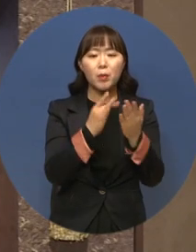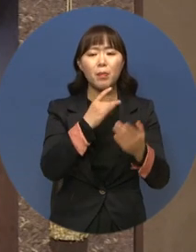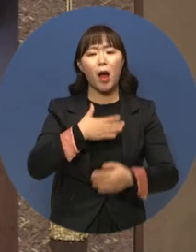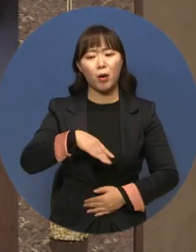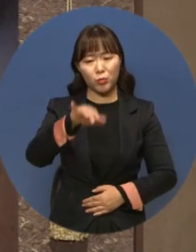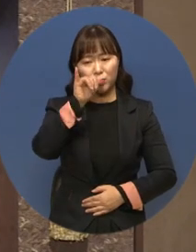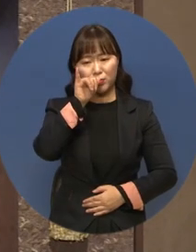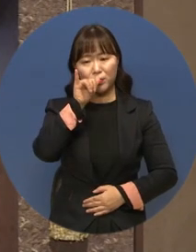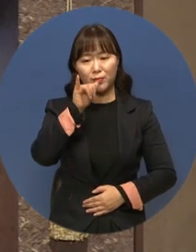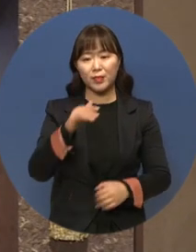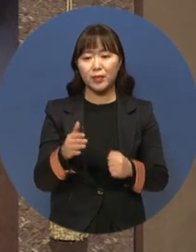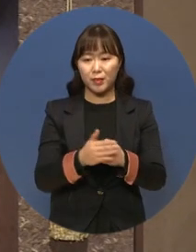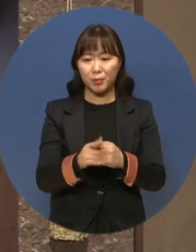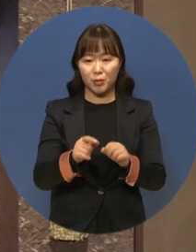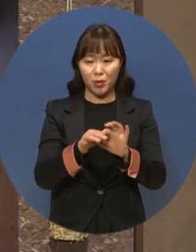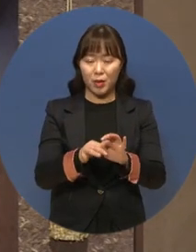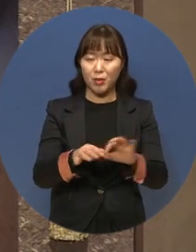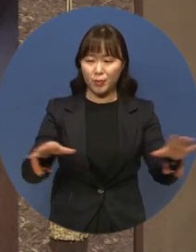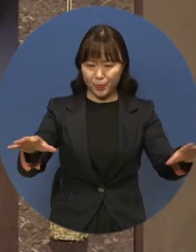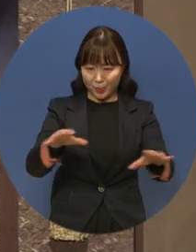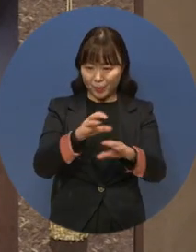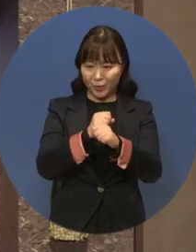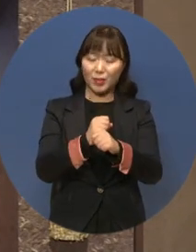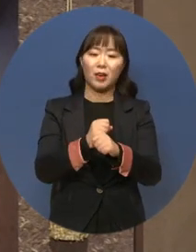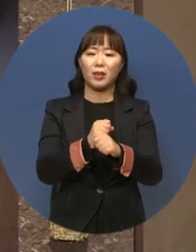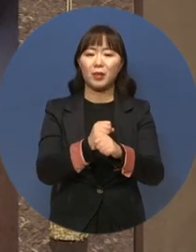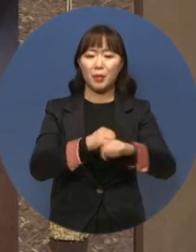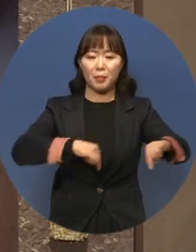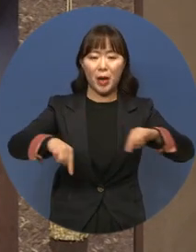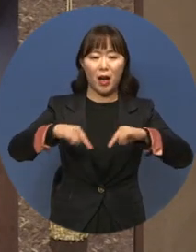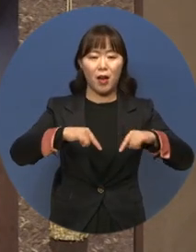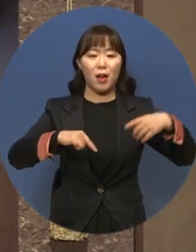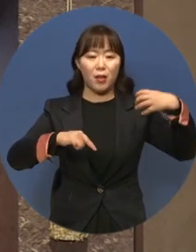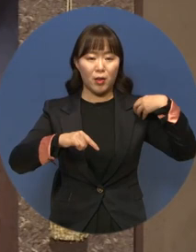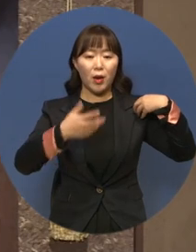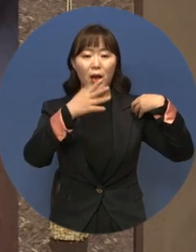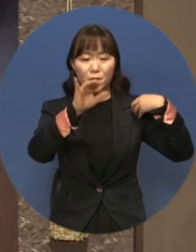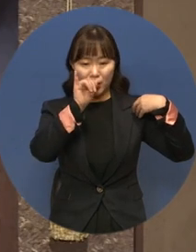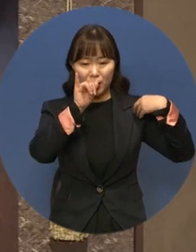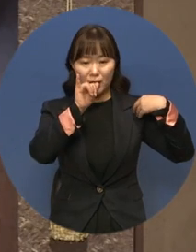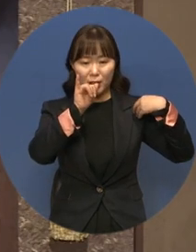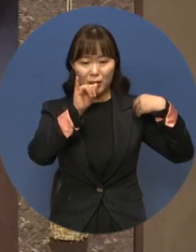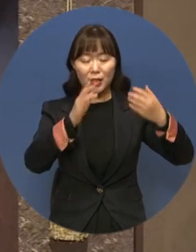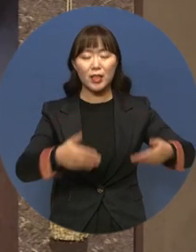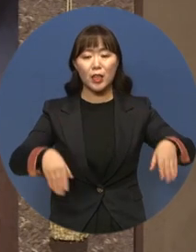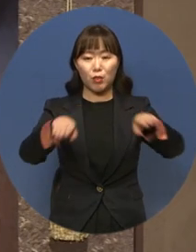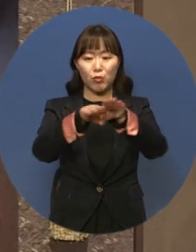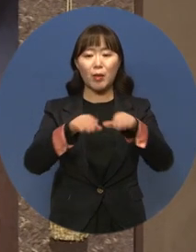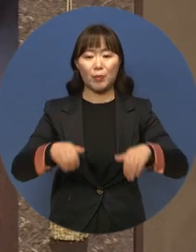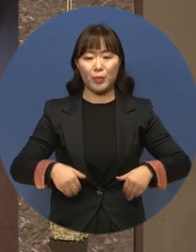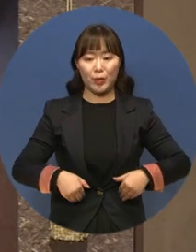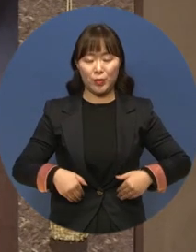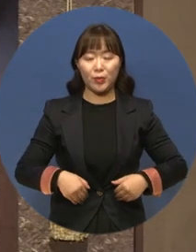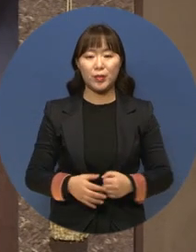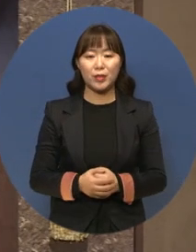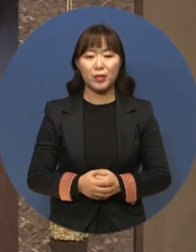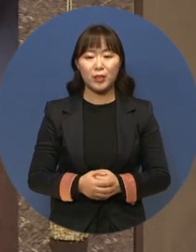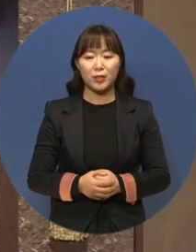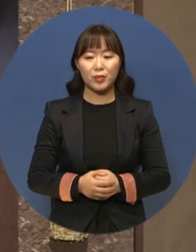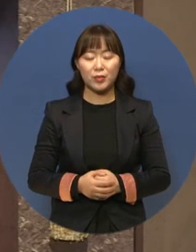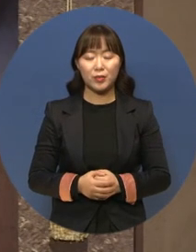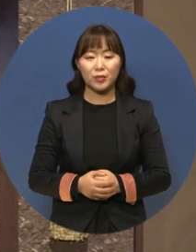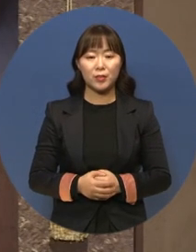있어요. 그러니까 이런 것들이 취합해서 하나의 컨트롤 타워 역할을 할 수 있는 기구가 필요합니다. 네. 그래서